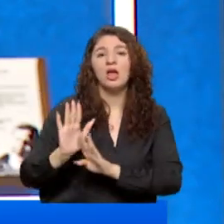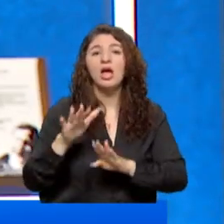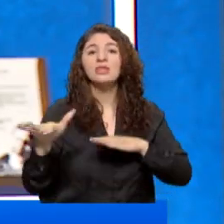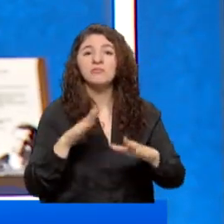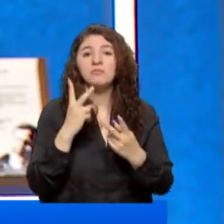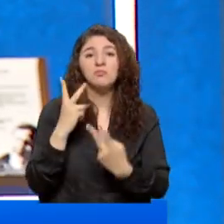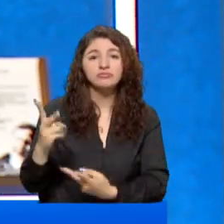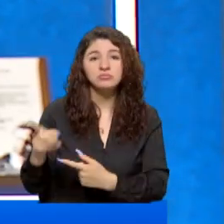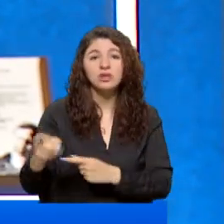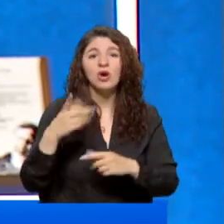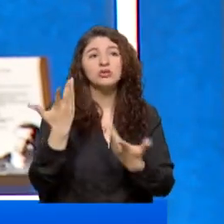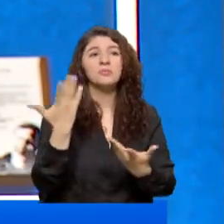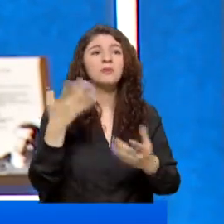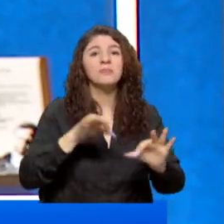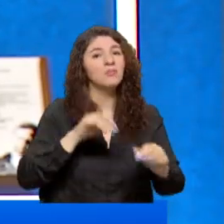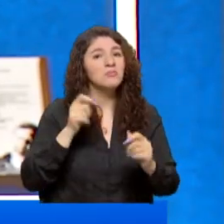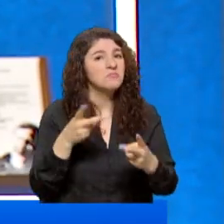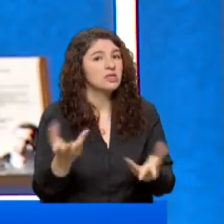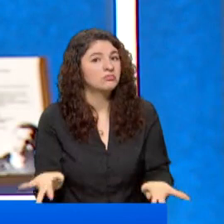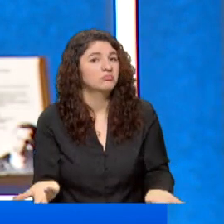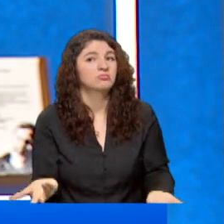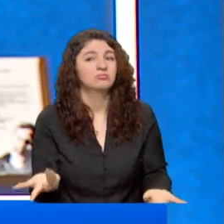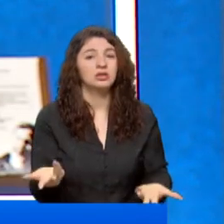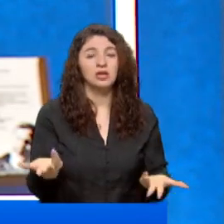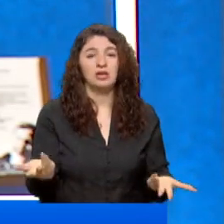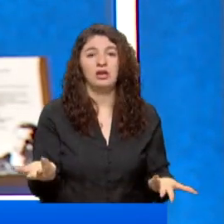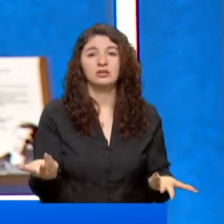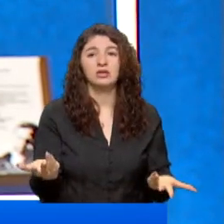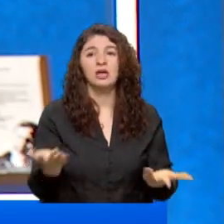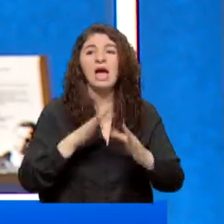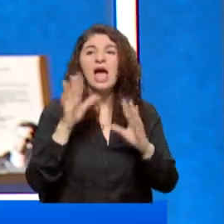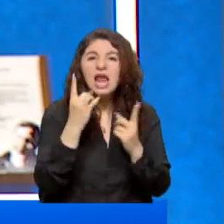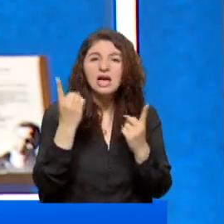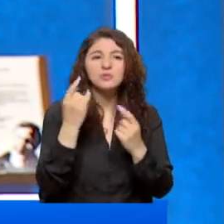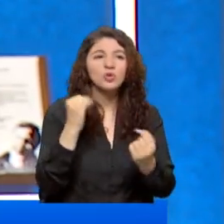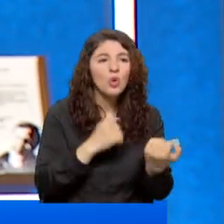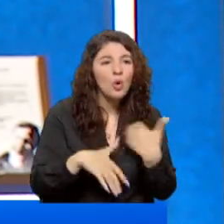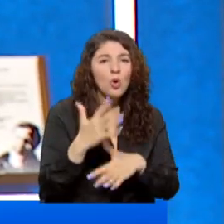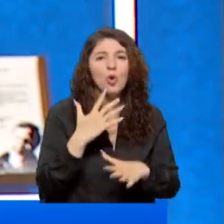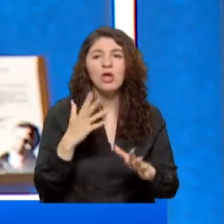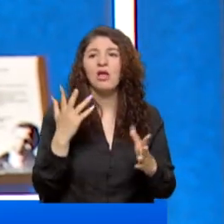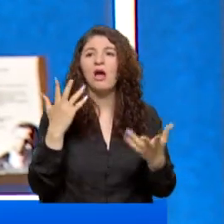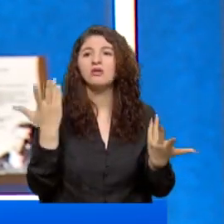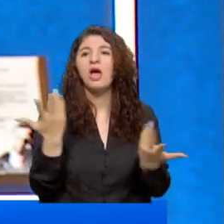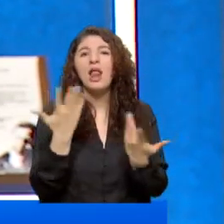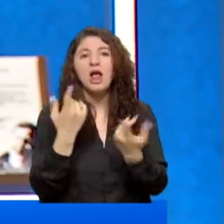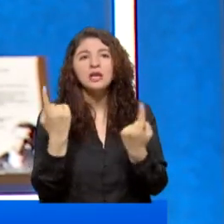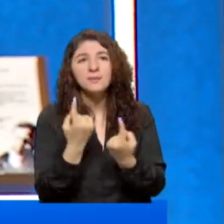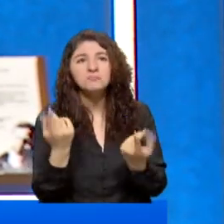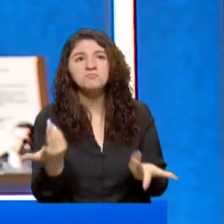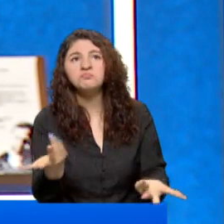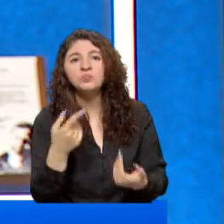Depreme Yönelik orada bir planlama yapılabilir belki Yani herhangi bir afet kolluksuz herhangi